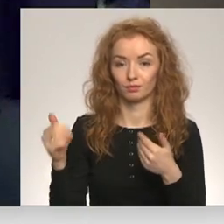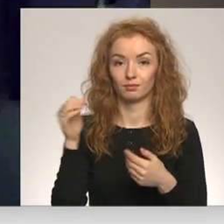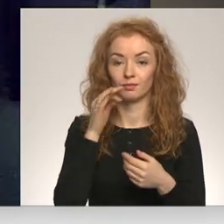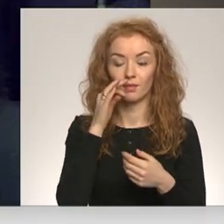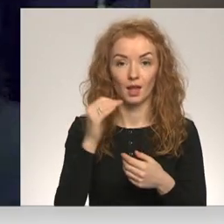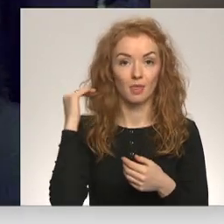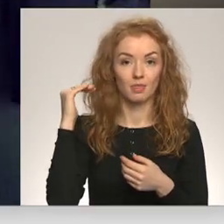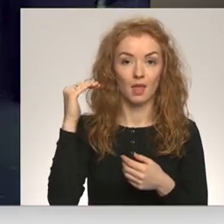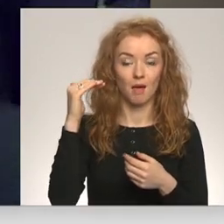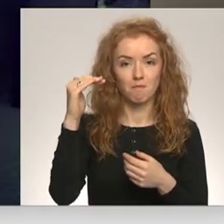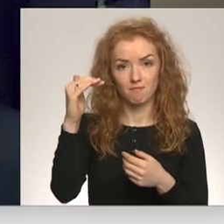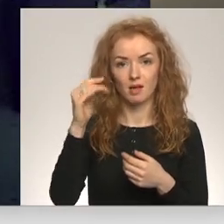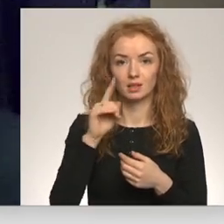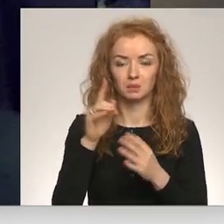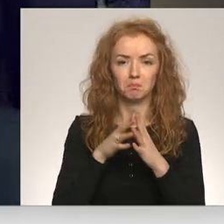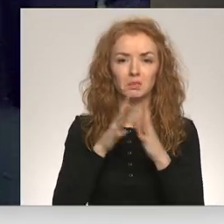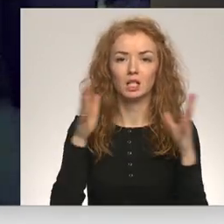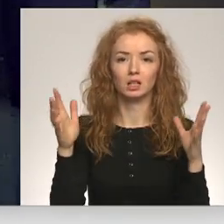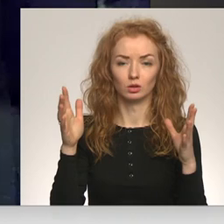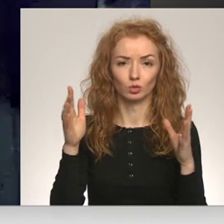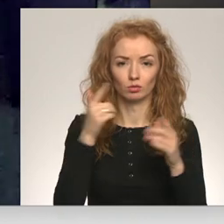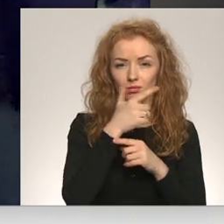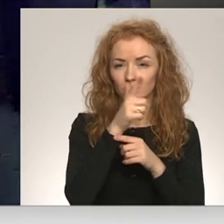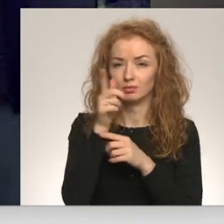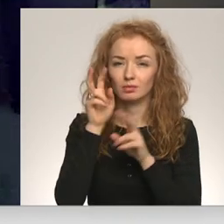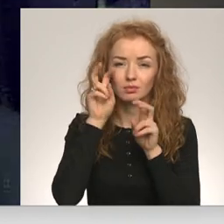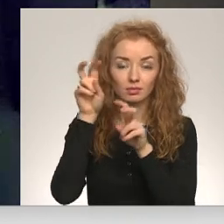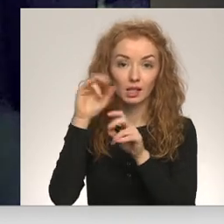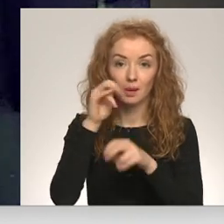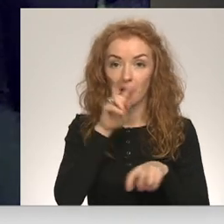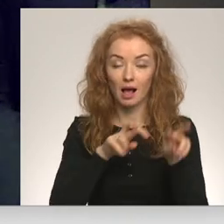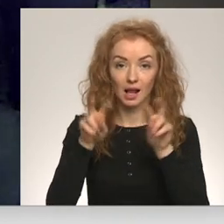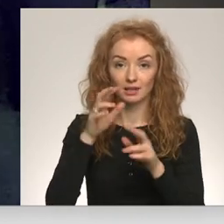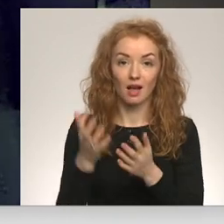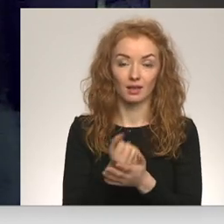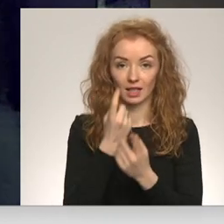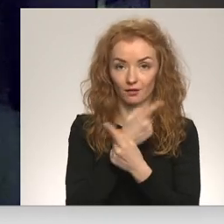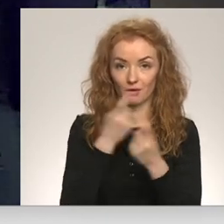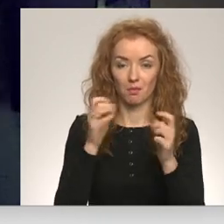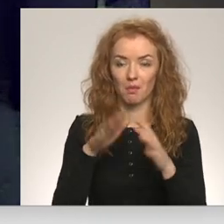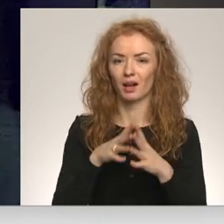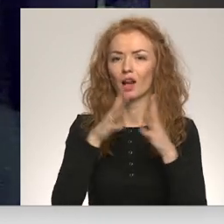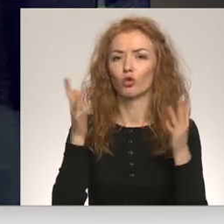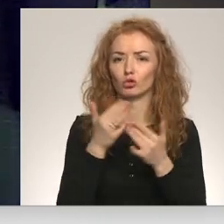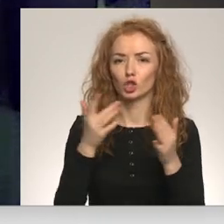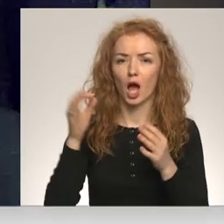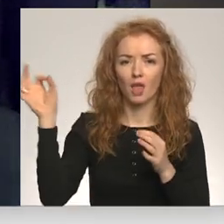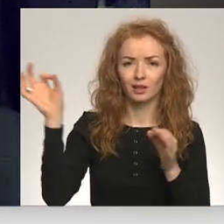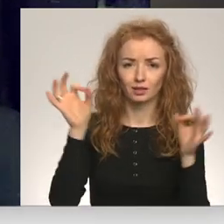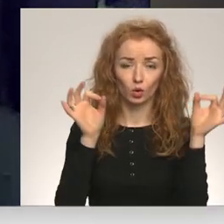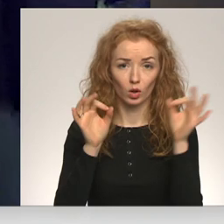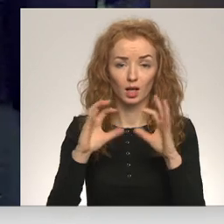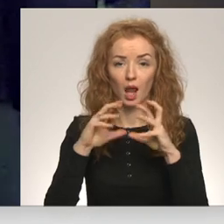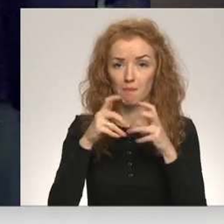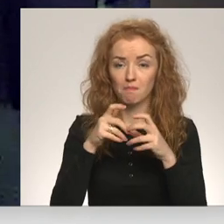Debesis vēro milzums optiskajās sistēmās. Ja meklēsiet, atradīsiet informāciju par miljoniem asteroīdu. Debesis tiek